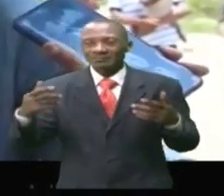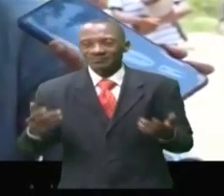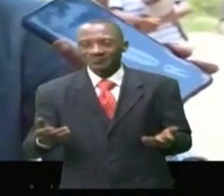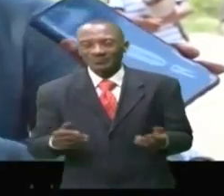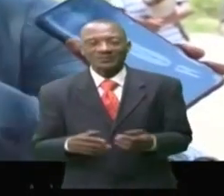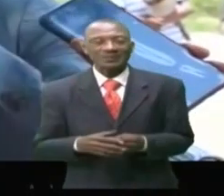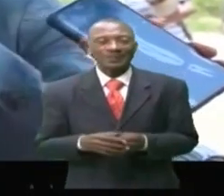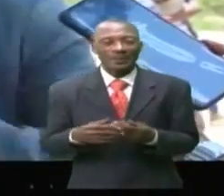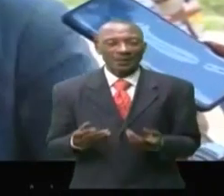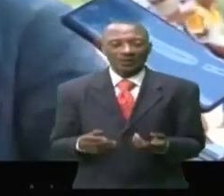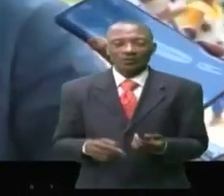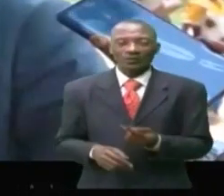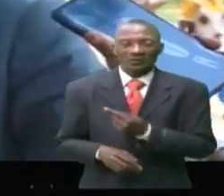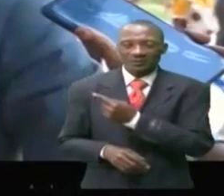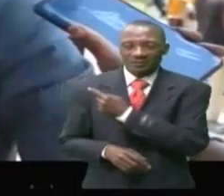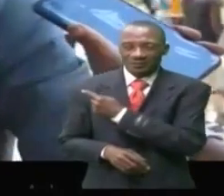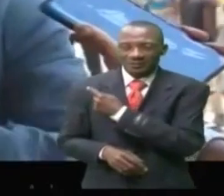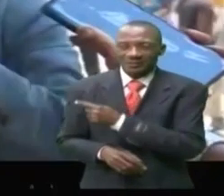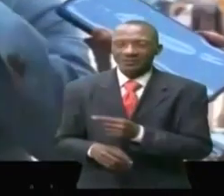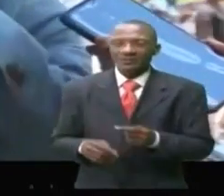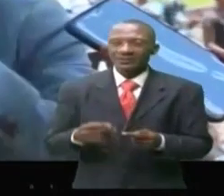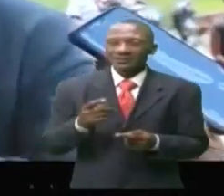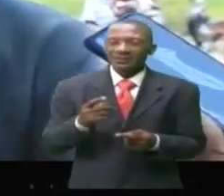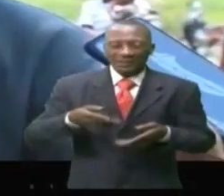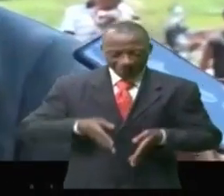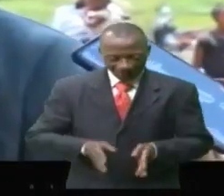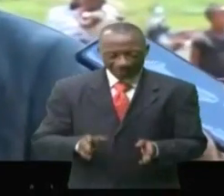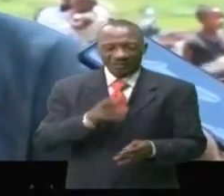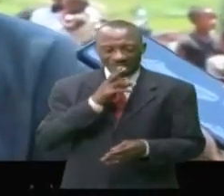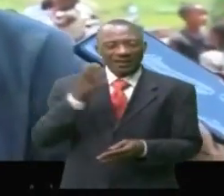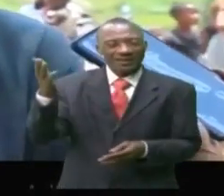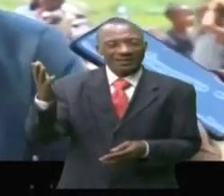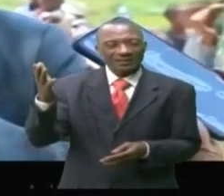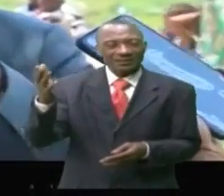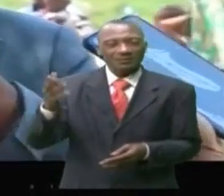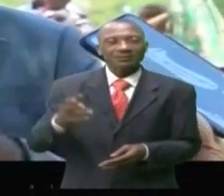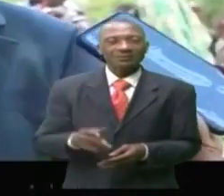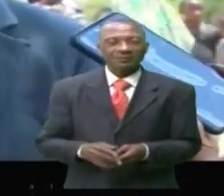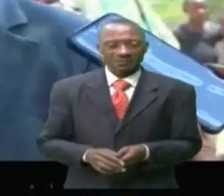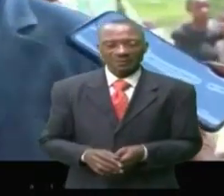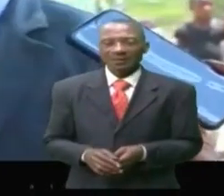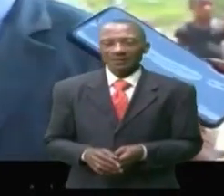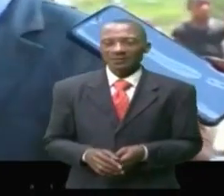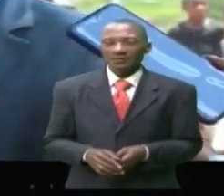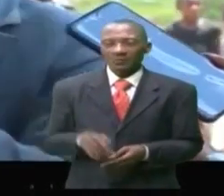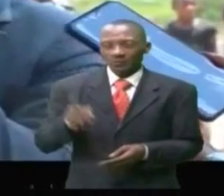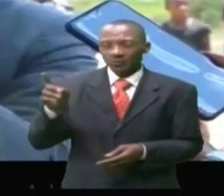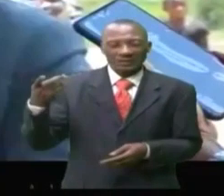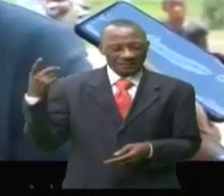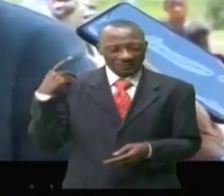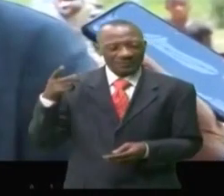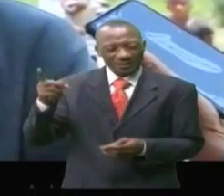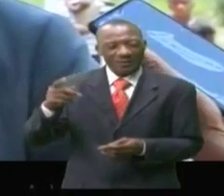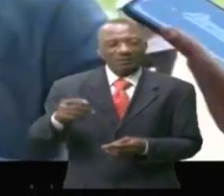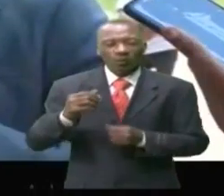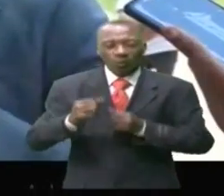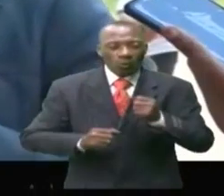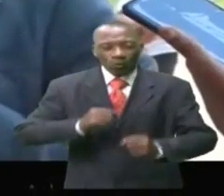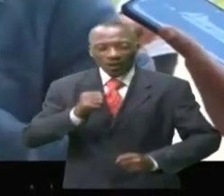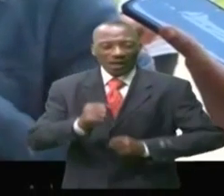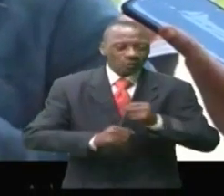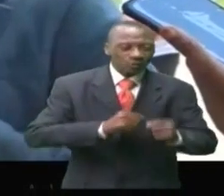Maître Eli Kayembe, que nous connaissons bien, est né ici à Kisangani, il a grandi ici, il a fait ses études primaires, secondaires et universitaires